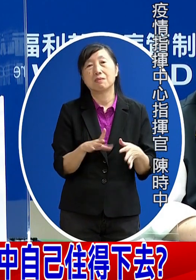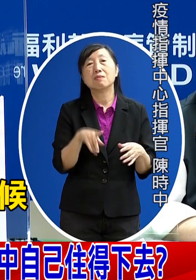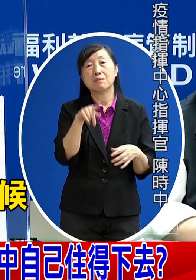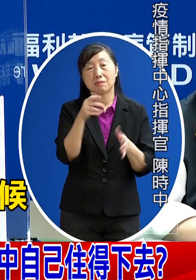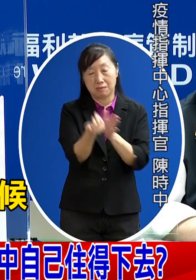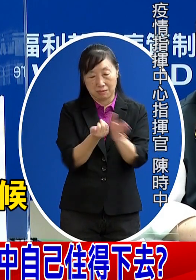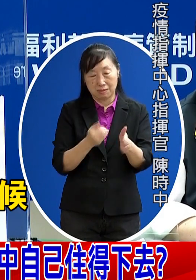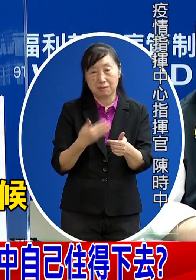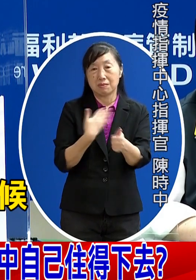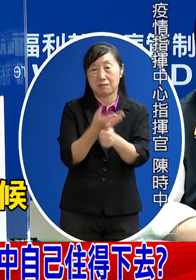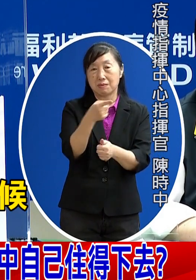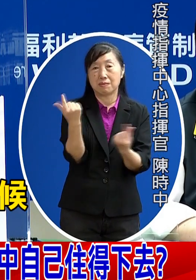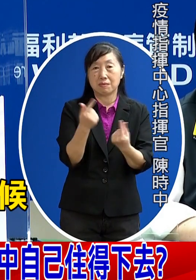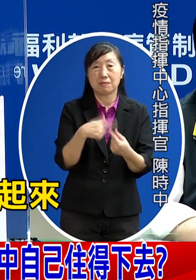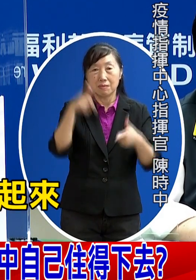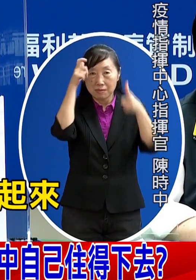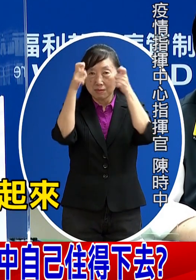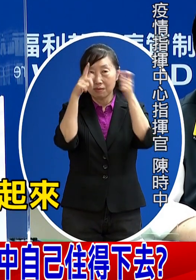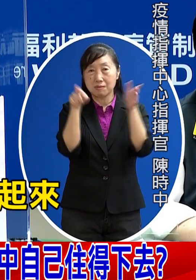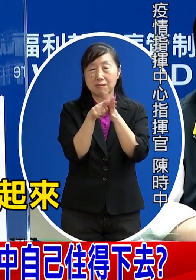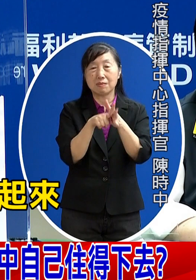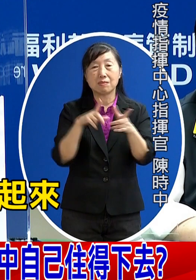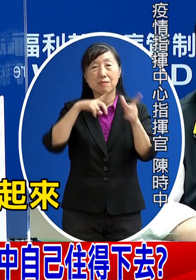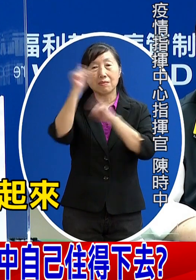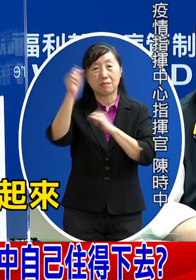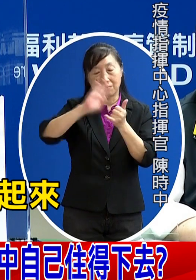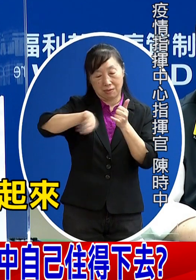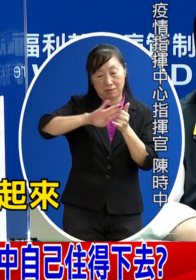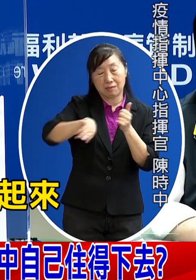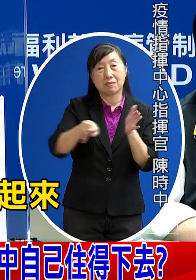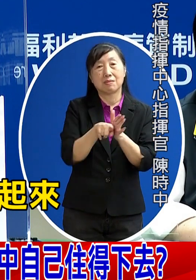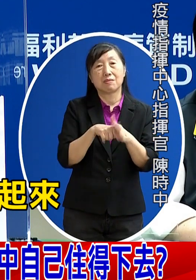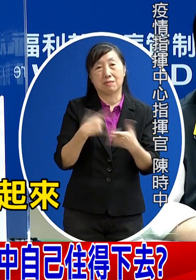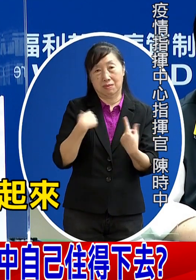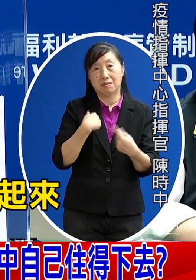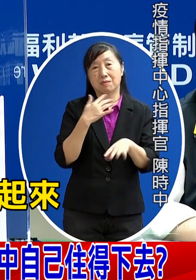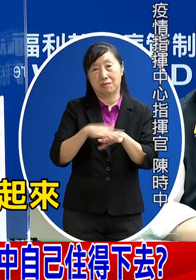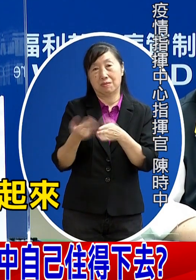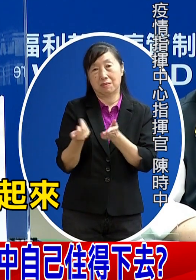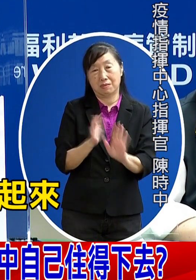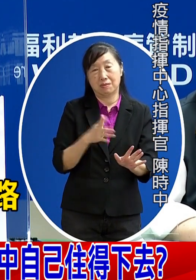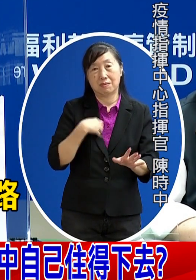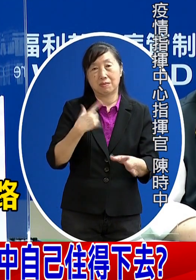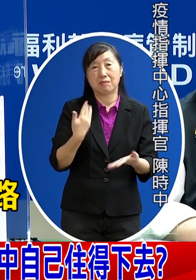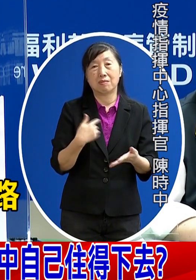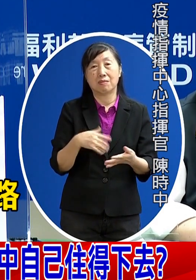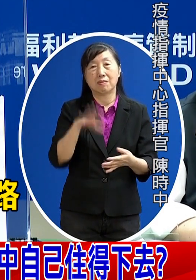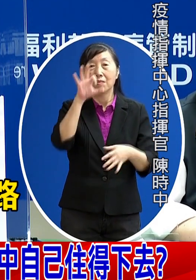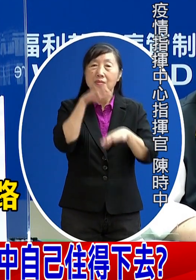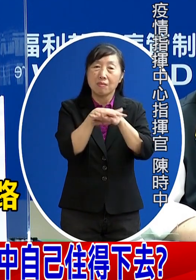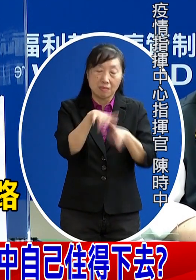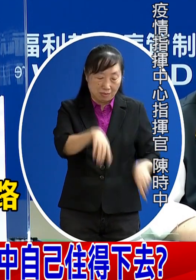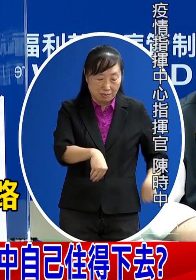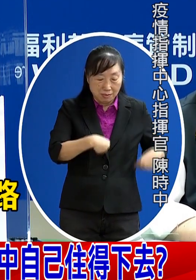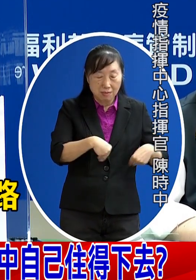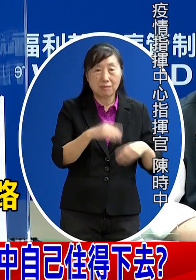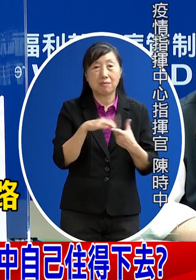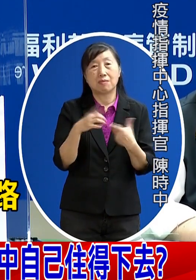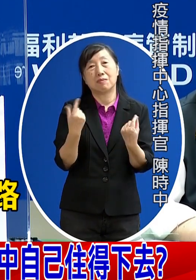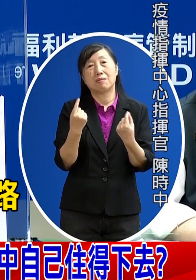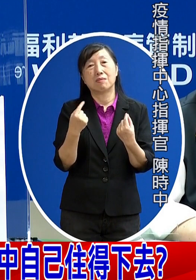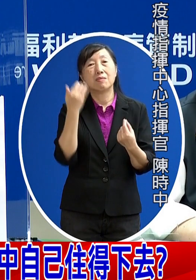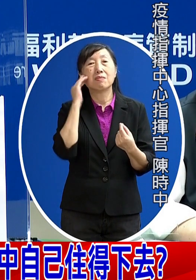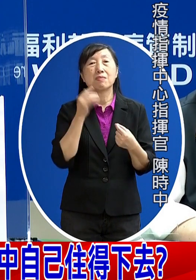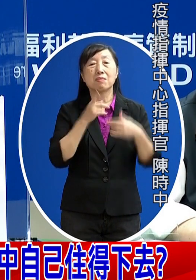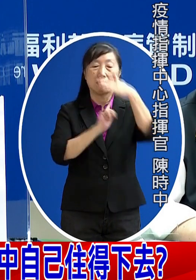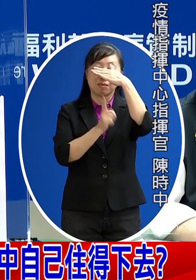时候我们过年要回南部的时候，我们还是会准备一些尿布起来啊。哦，要回南部要塞开那个高速